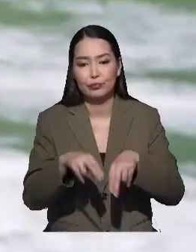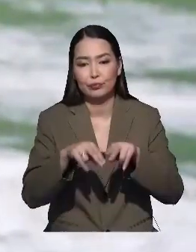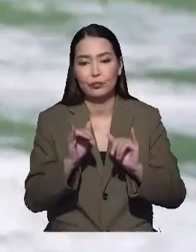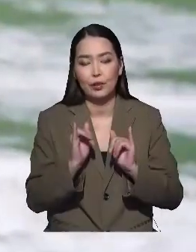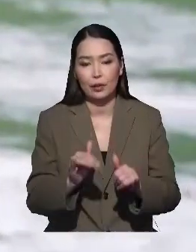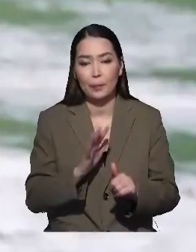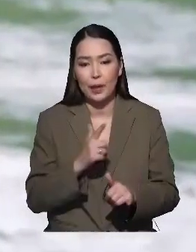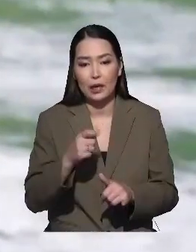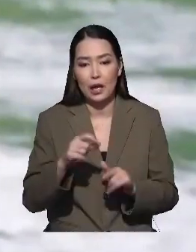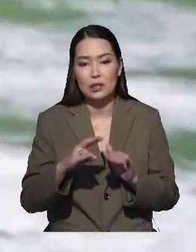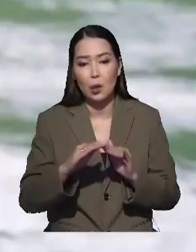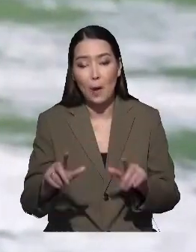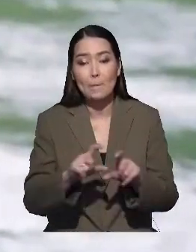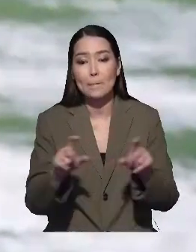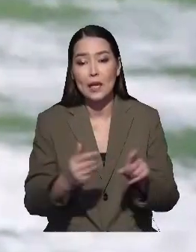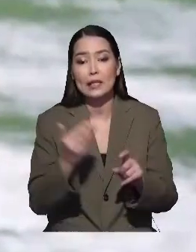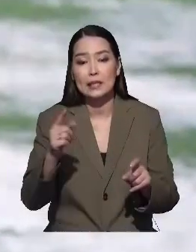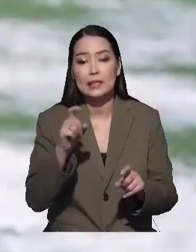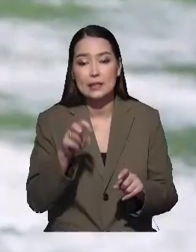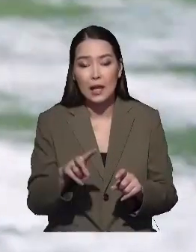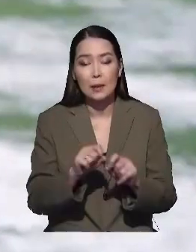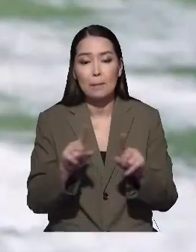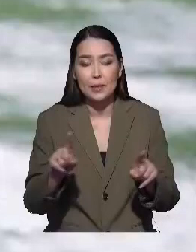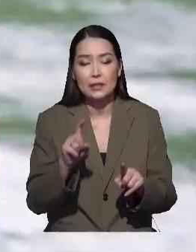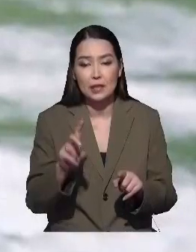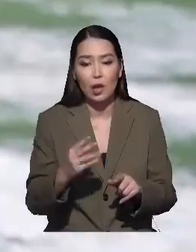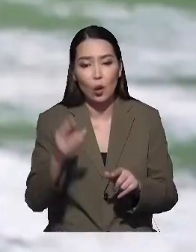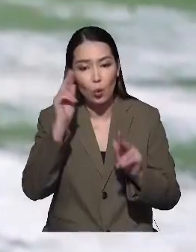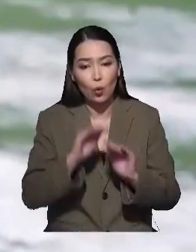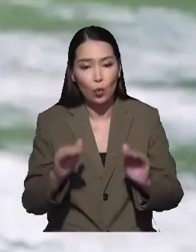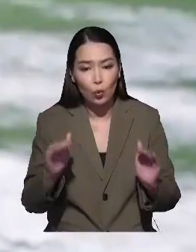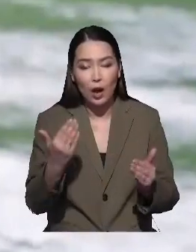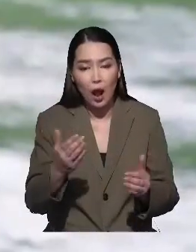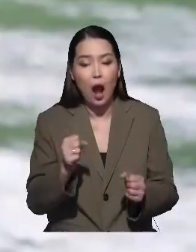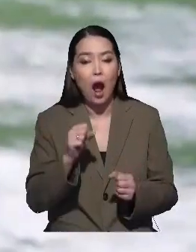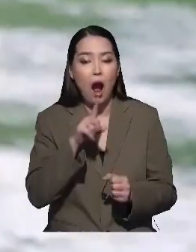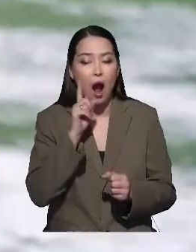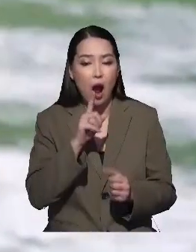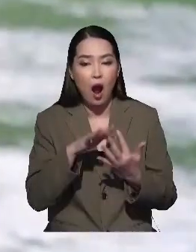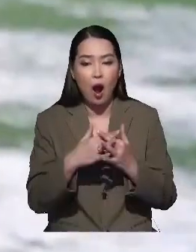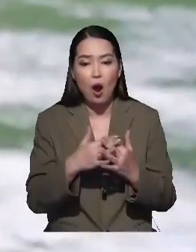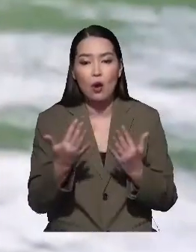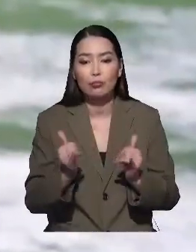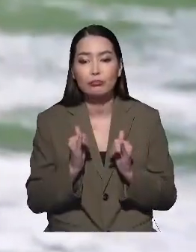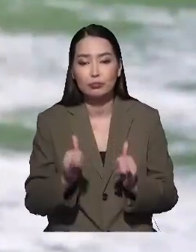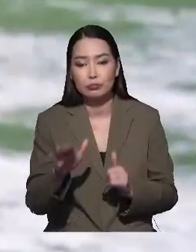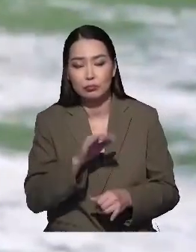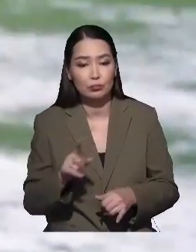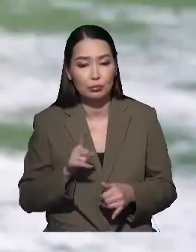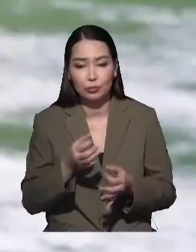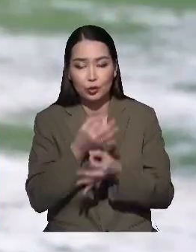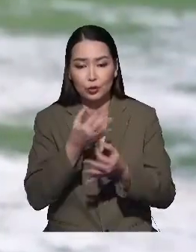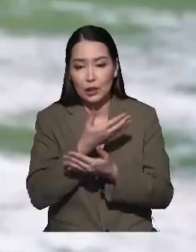газон, сосын мектептің залы, ол мектептің залы оқушыларға арналған, ол жерде ауыл жастары айналса алмайды спортпен. Сол